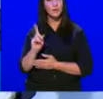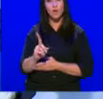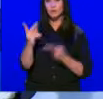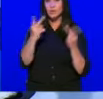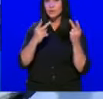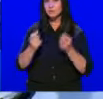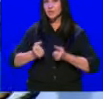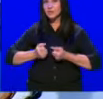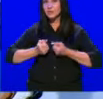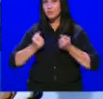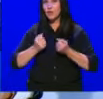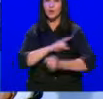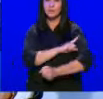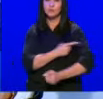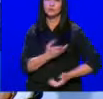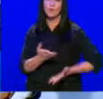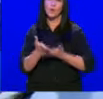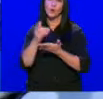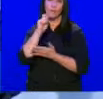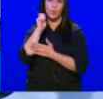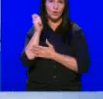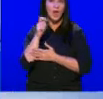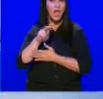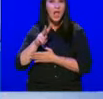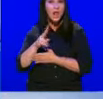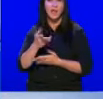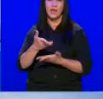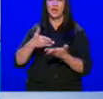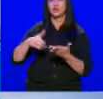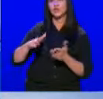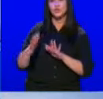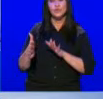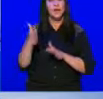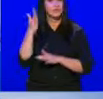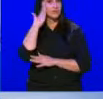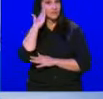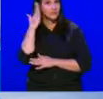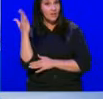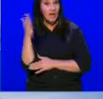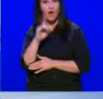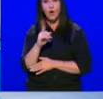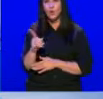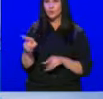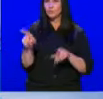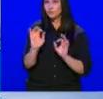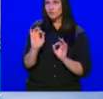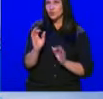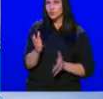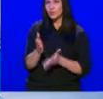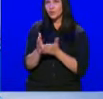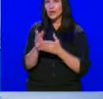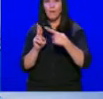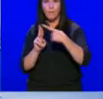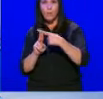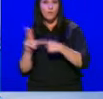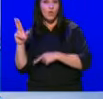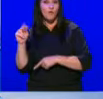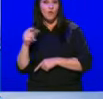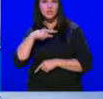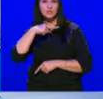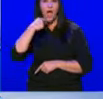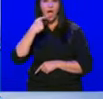разбира заплахата и силно подкрепя Украйна, или е част от някаква страна, която всъщност подкрепя Путин и говори с